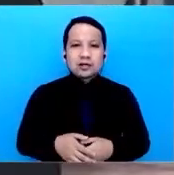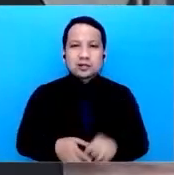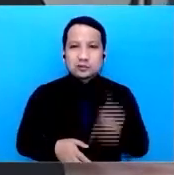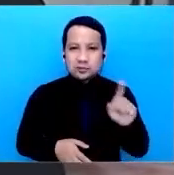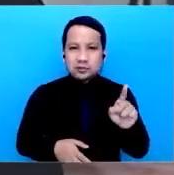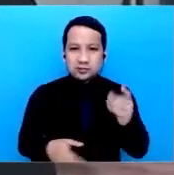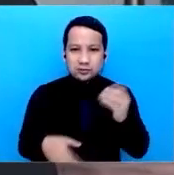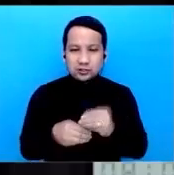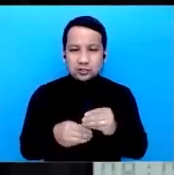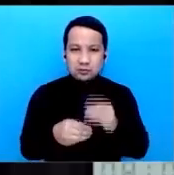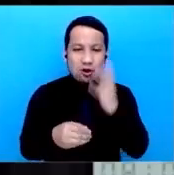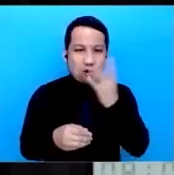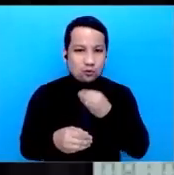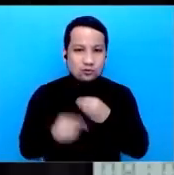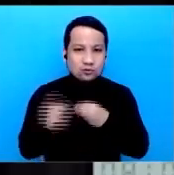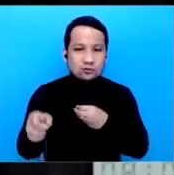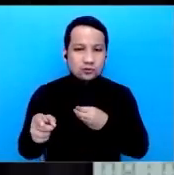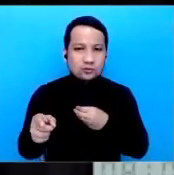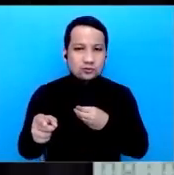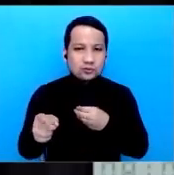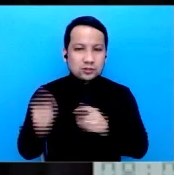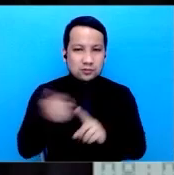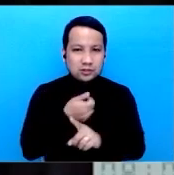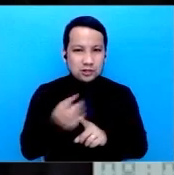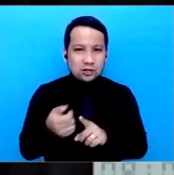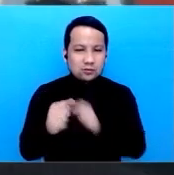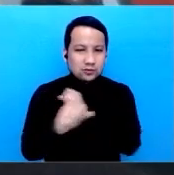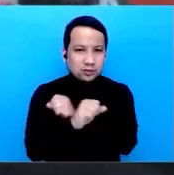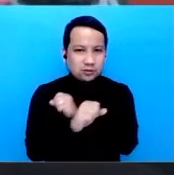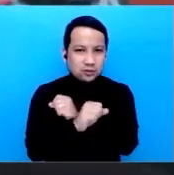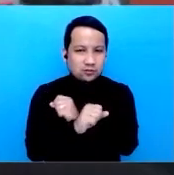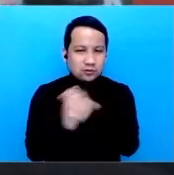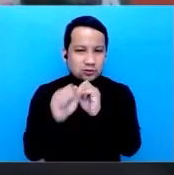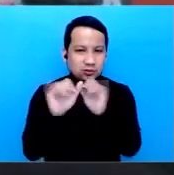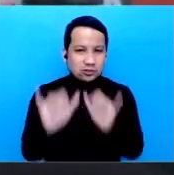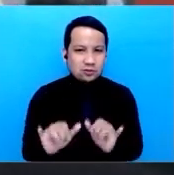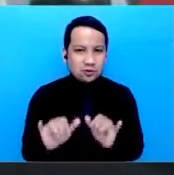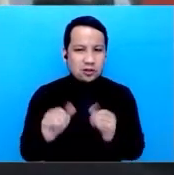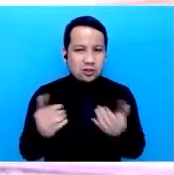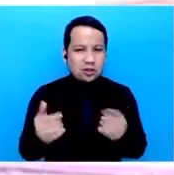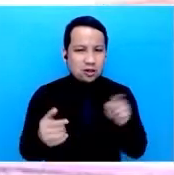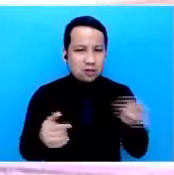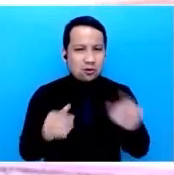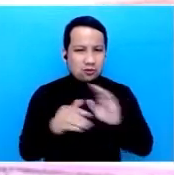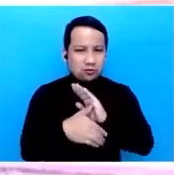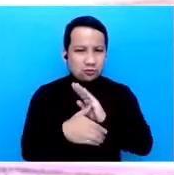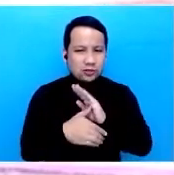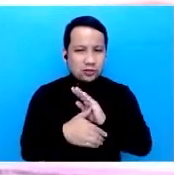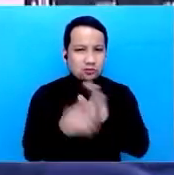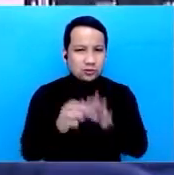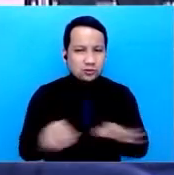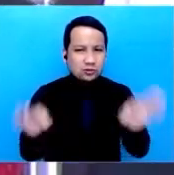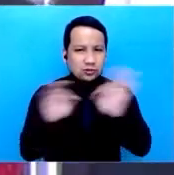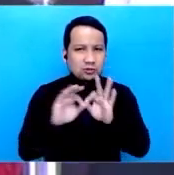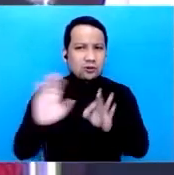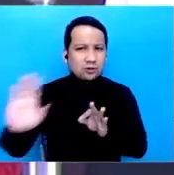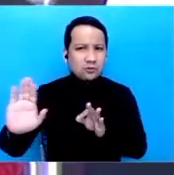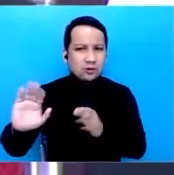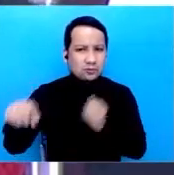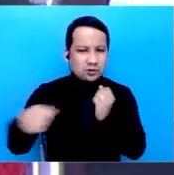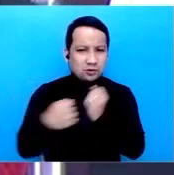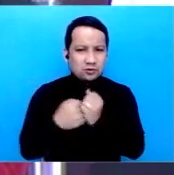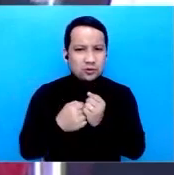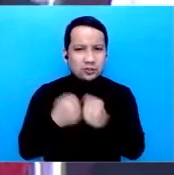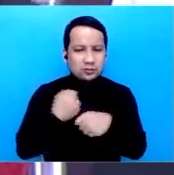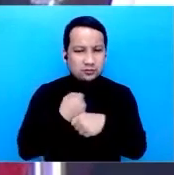itinutunong dahilan nito ay ang pag-aabuso sa substitution system. Kaya sabi ng COMELEC, dapat nang may gawing hakbang para